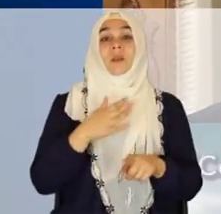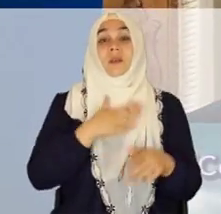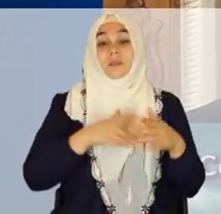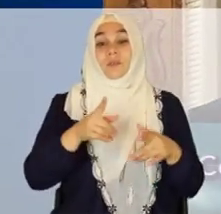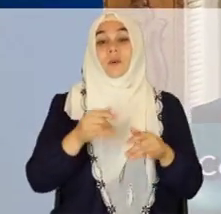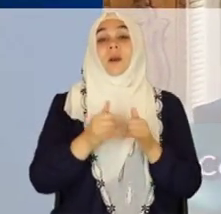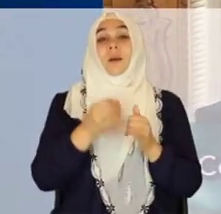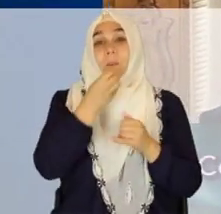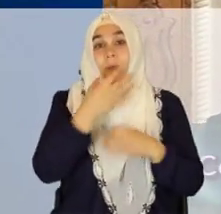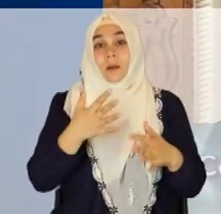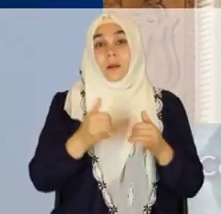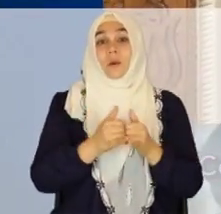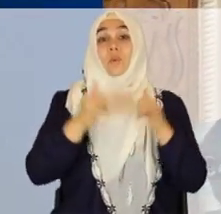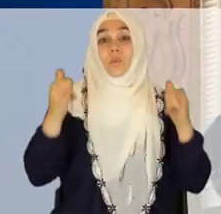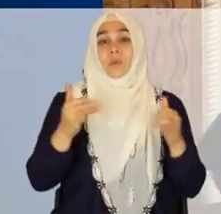ko'p bo'ladi.